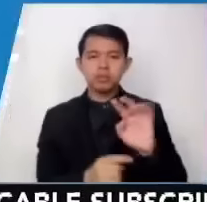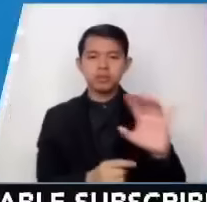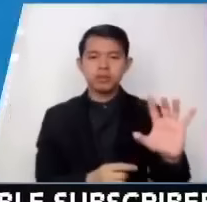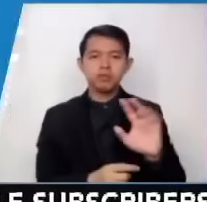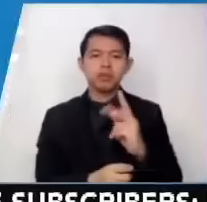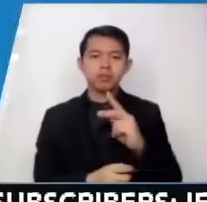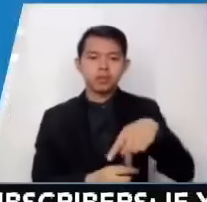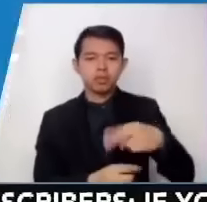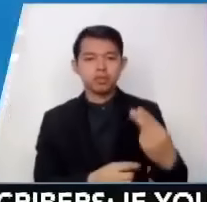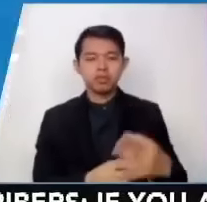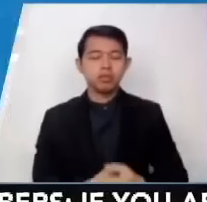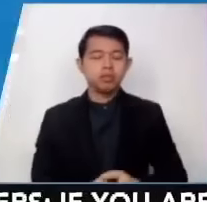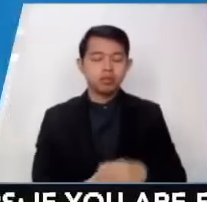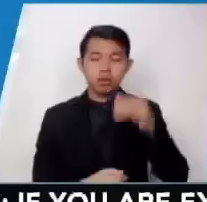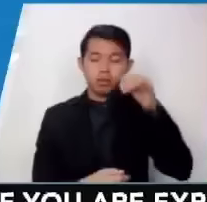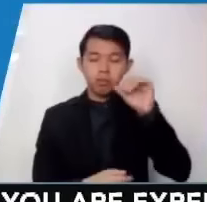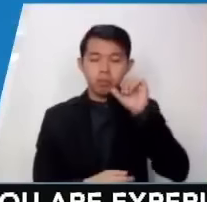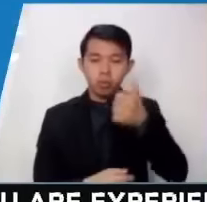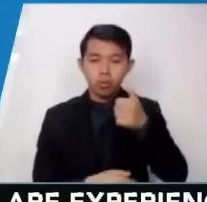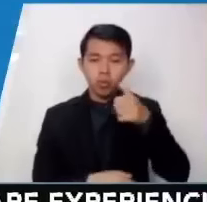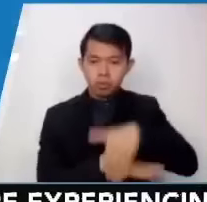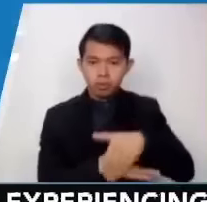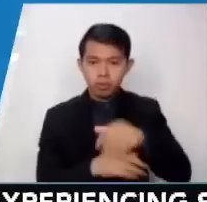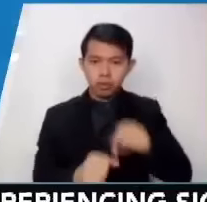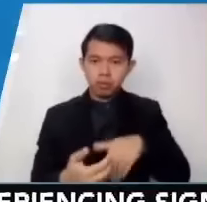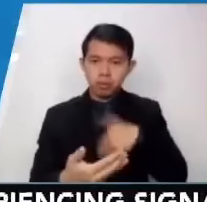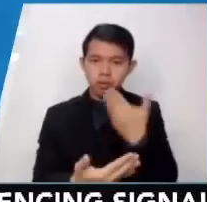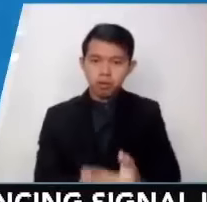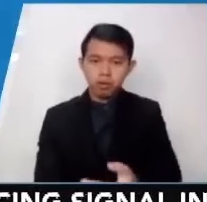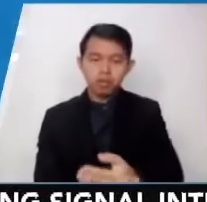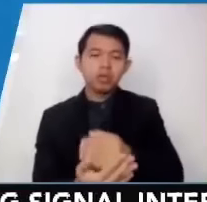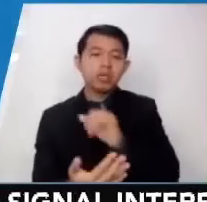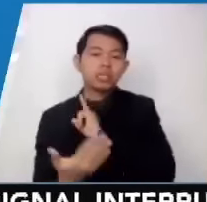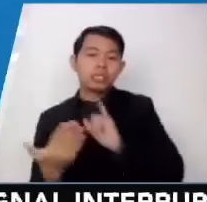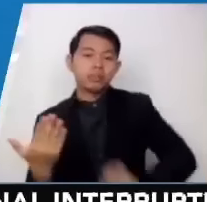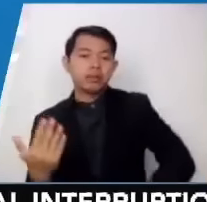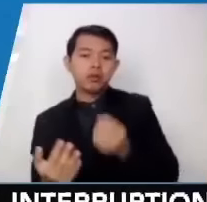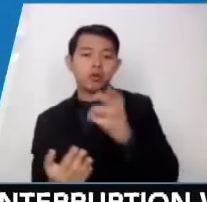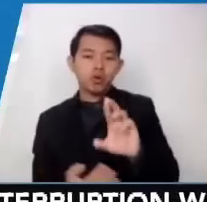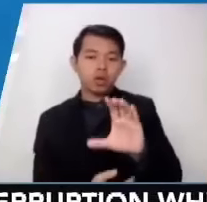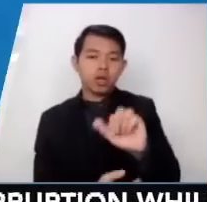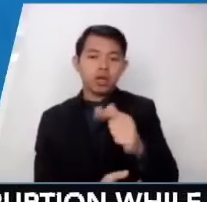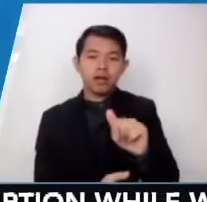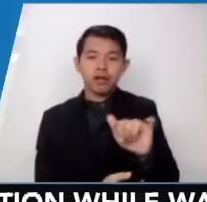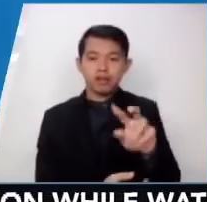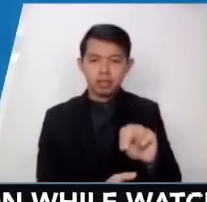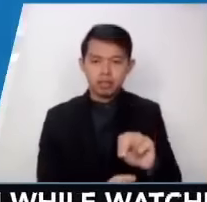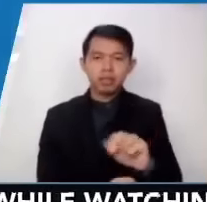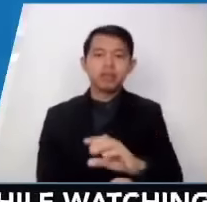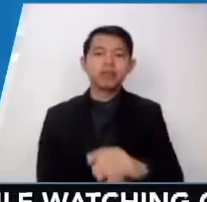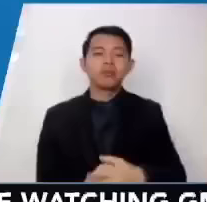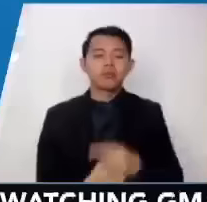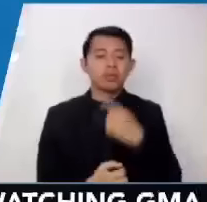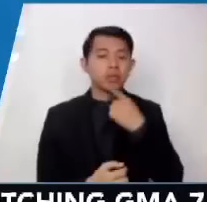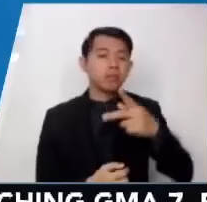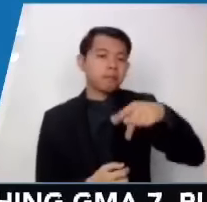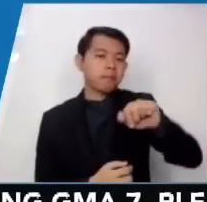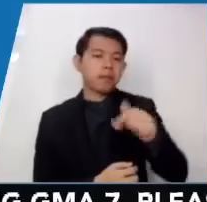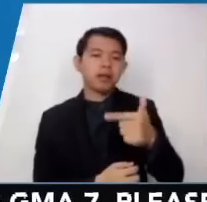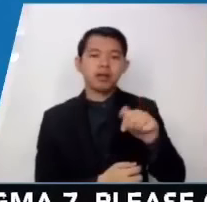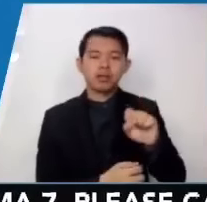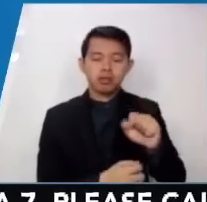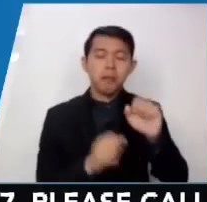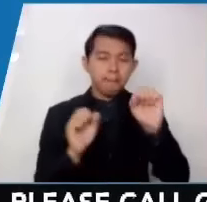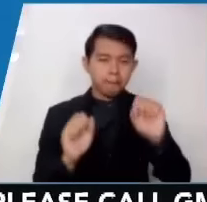o Cagayan. Maaari rin itong tumama sa Babuyan Islands. Sabi po ng PAGASA, posibleng lumakas pa ang bagyo hanggang